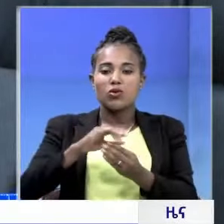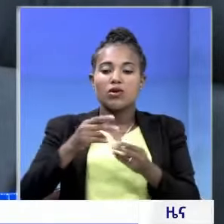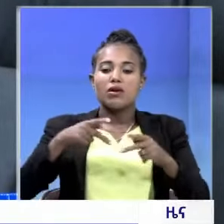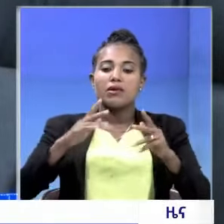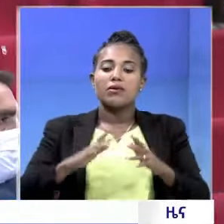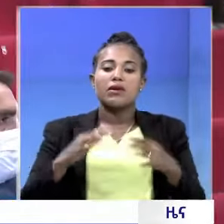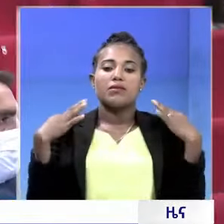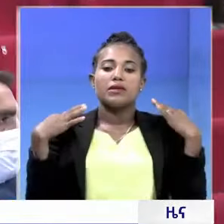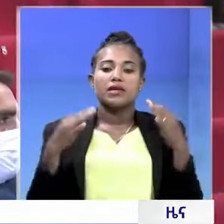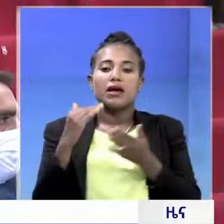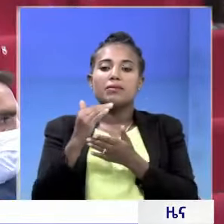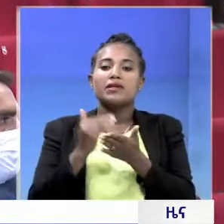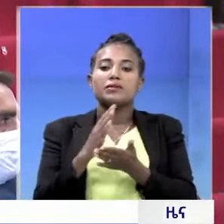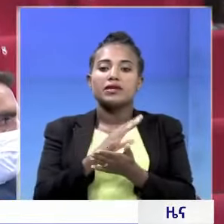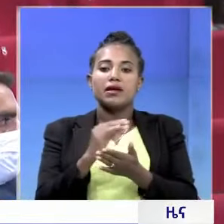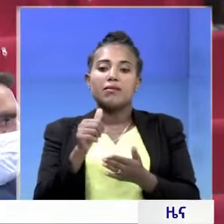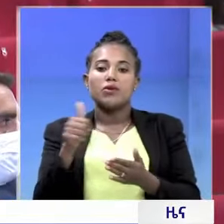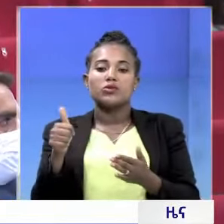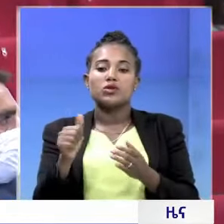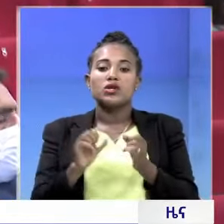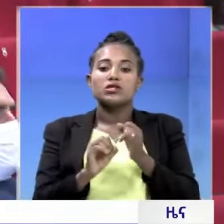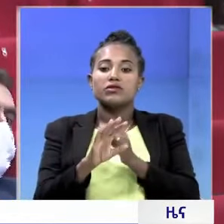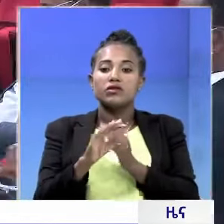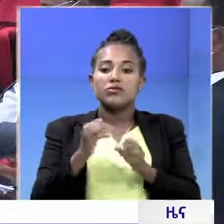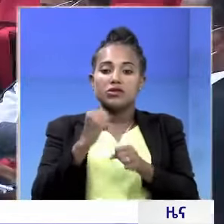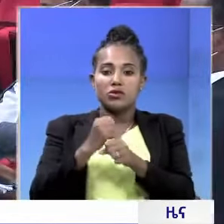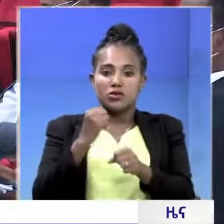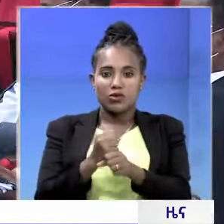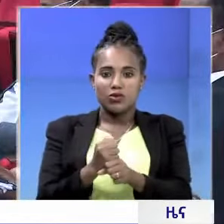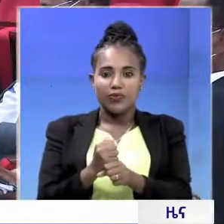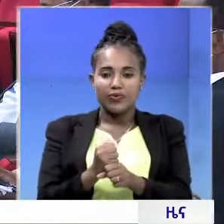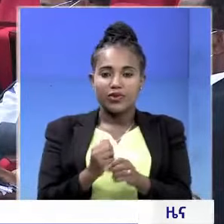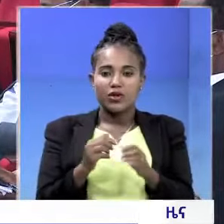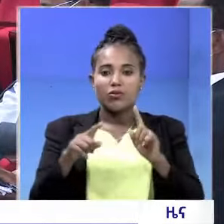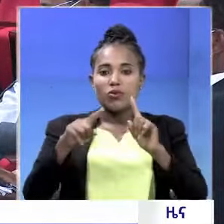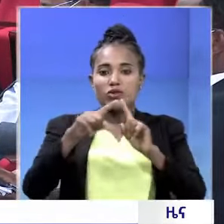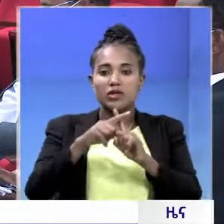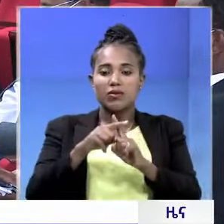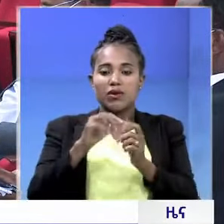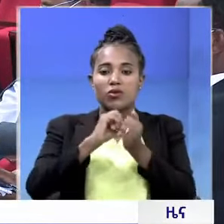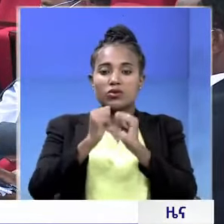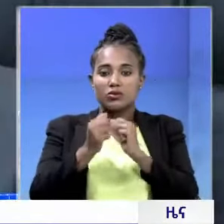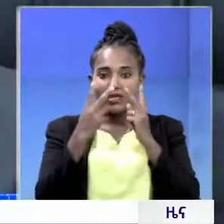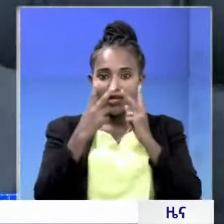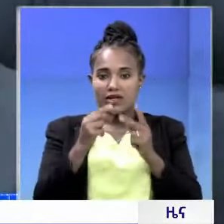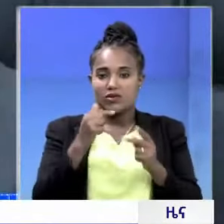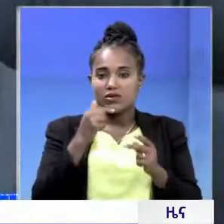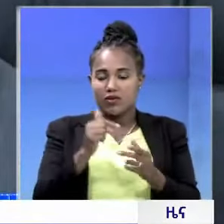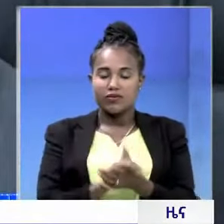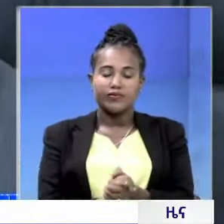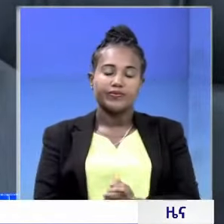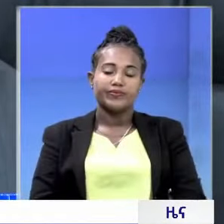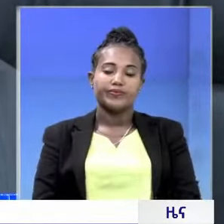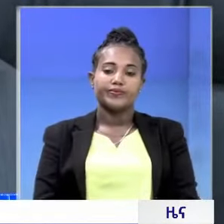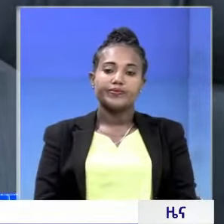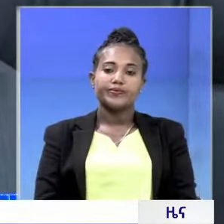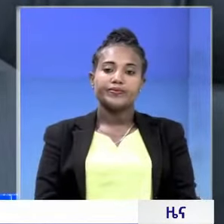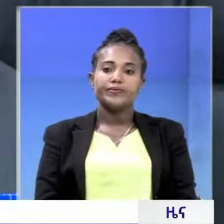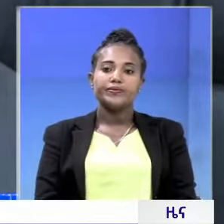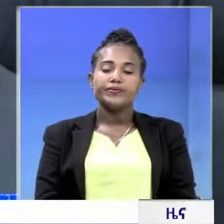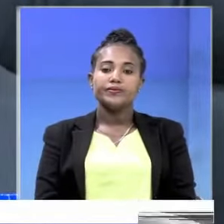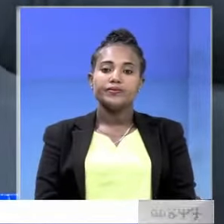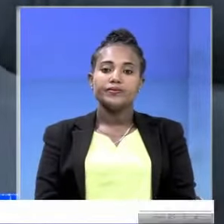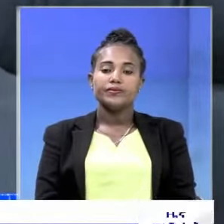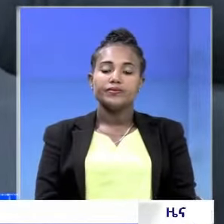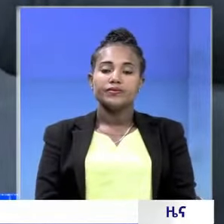በግብርና፣ በጤና፣ በትምህርትና በሌሎችም ሴክተሮች በተሰሩት ስራዎች አዎንታዊ ለውጦች መታየታቸውን ተናግረዋል። I think there is visible